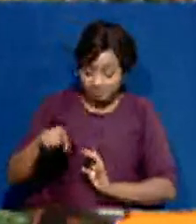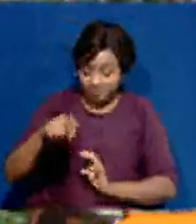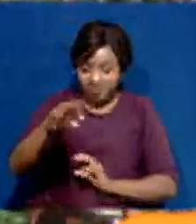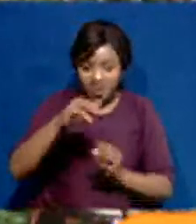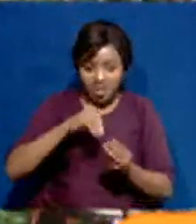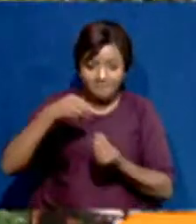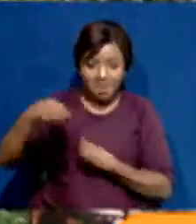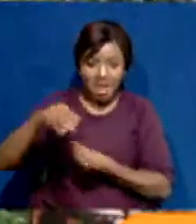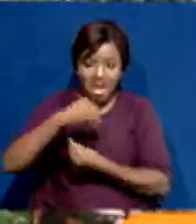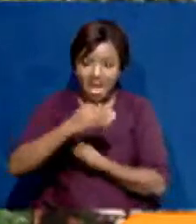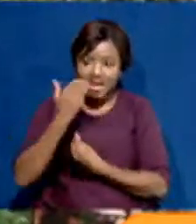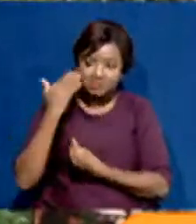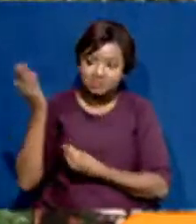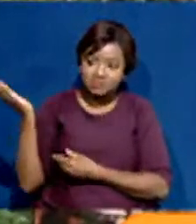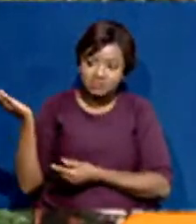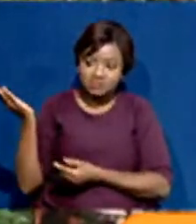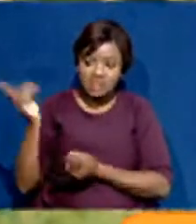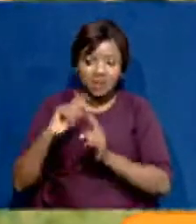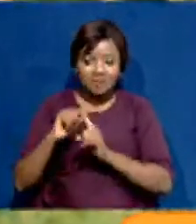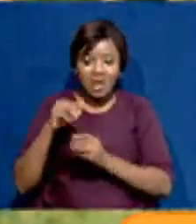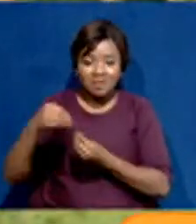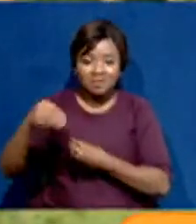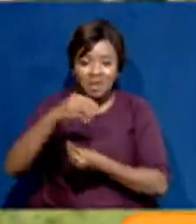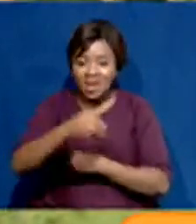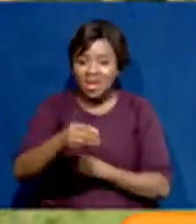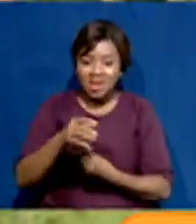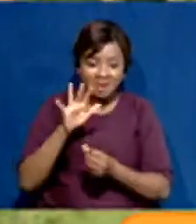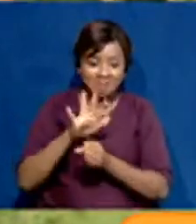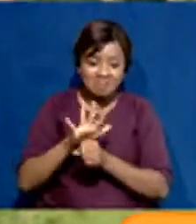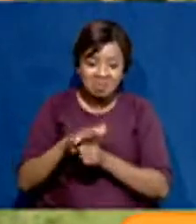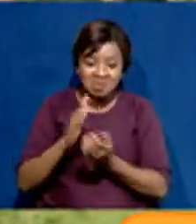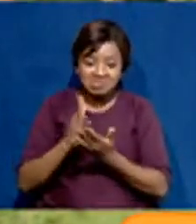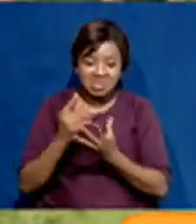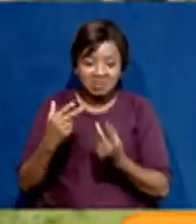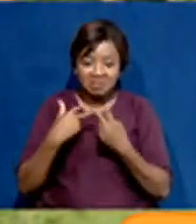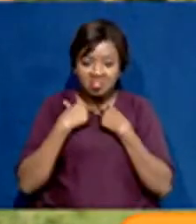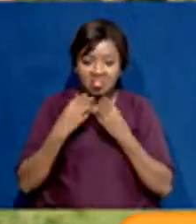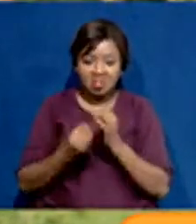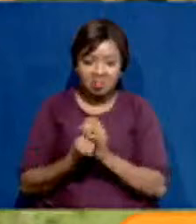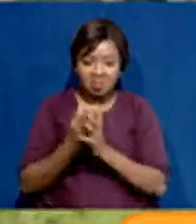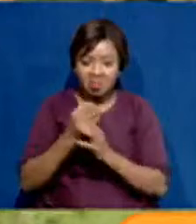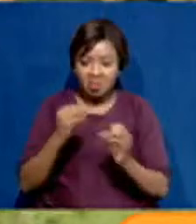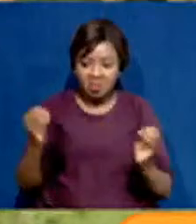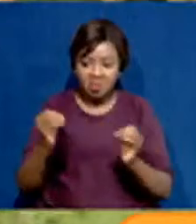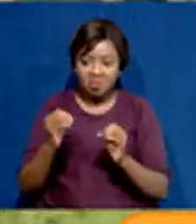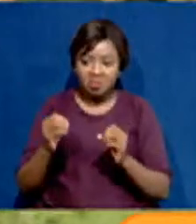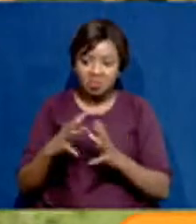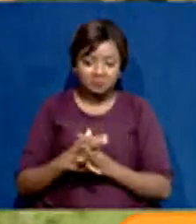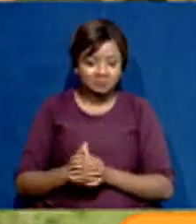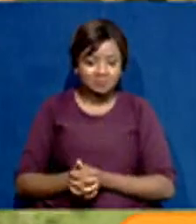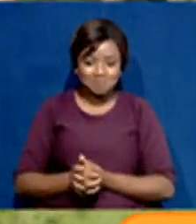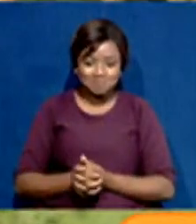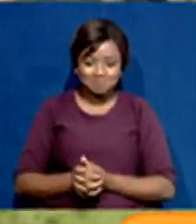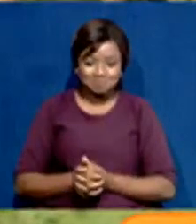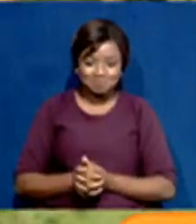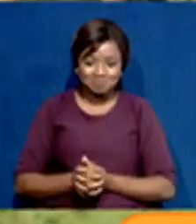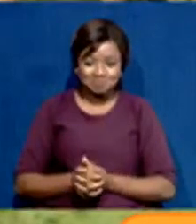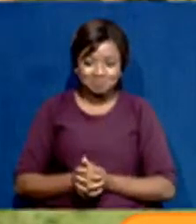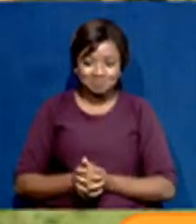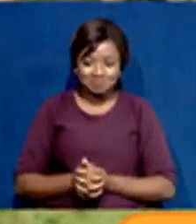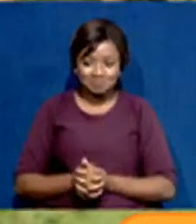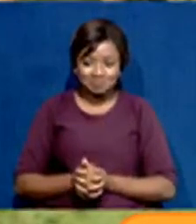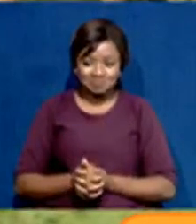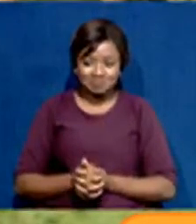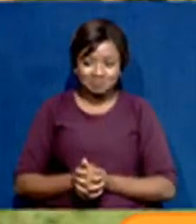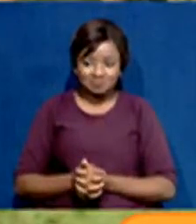mandizi katika shamba hiyo mandizi nyingine imekwama ikawa hata ikui hata